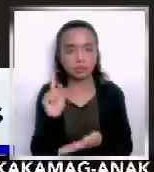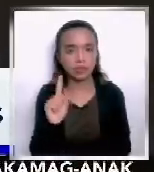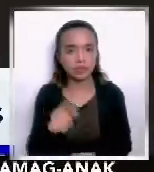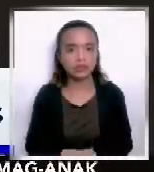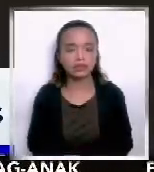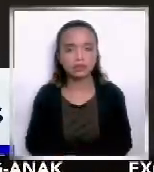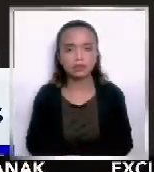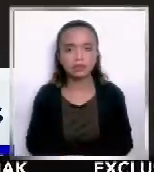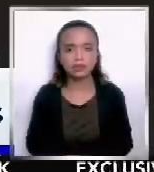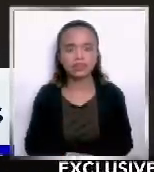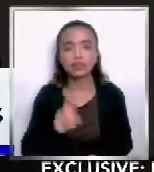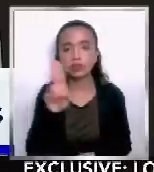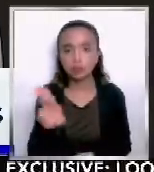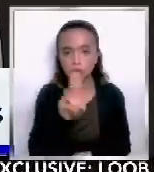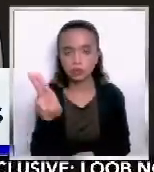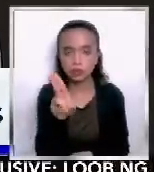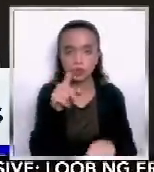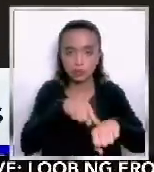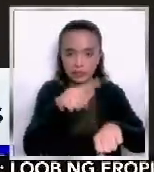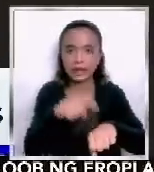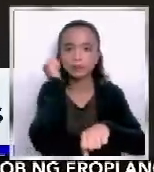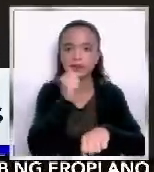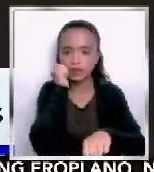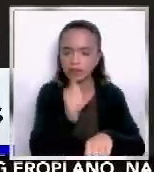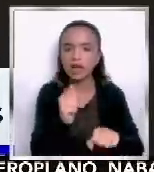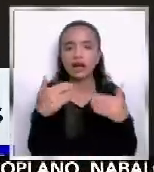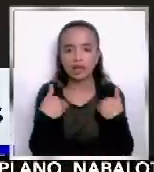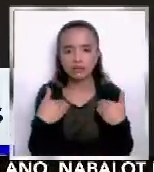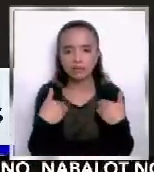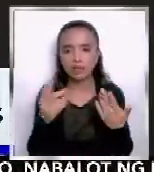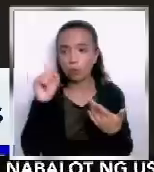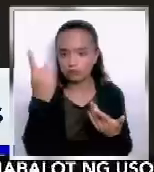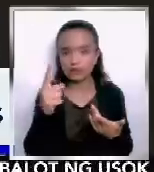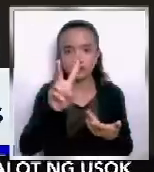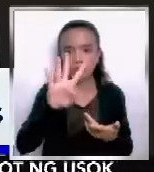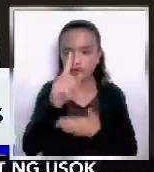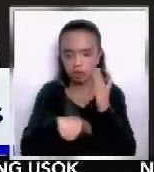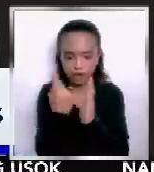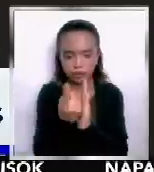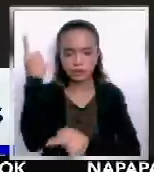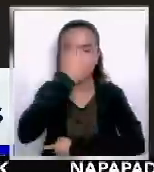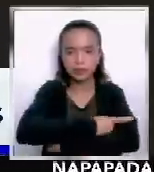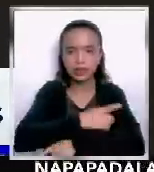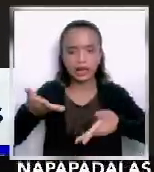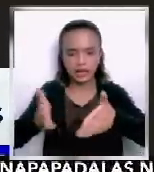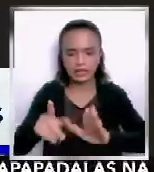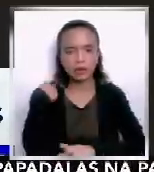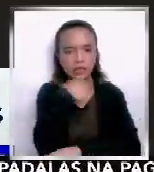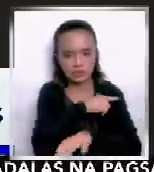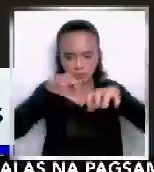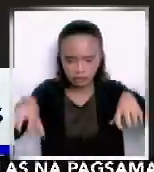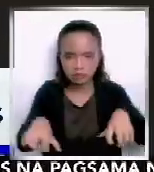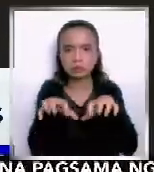ating limitadong oras araw-araw. We are all limited to 24 hours in a day. Allow us to be more productive and